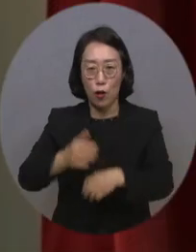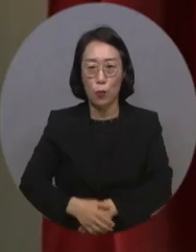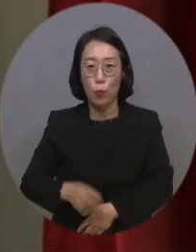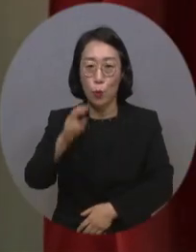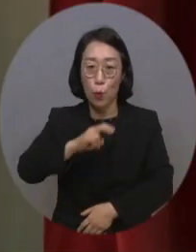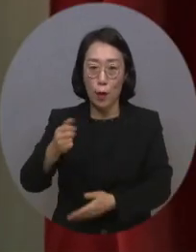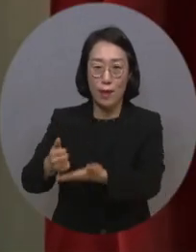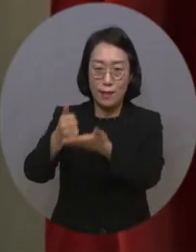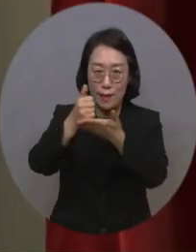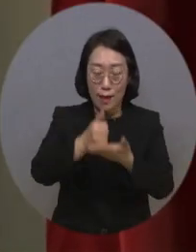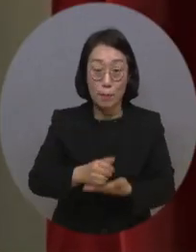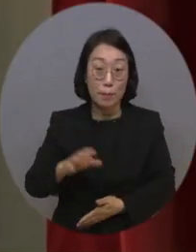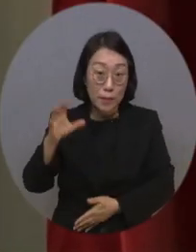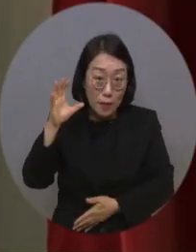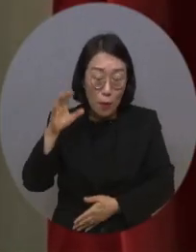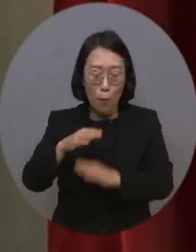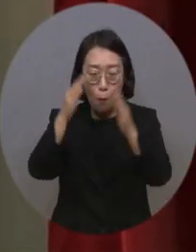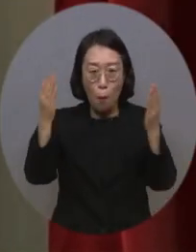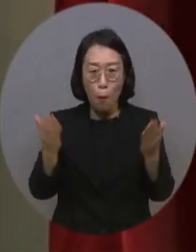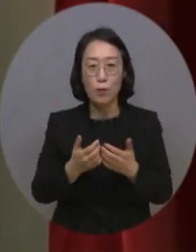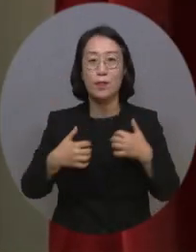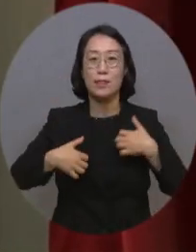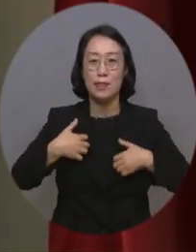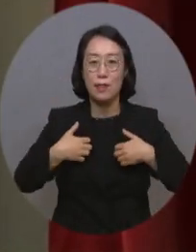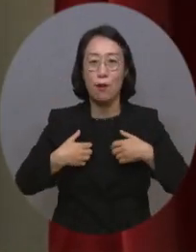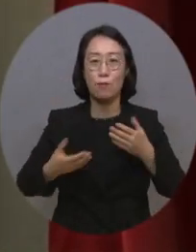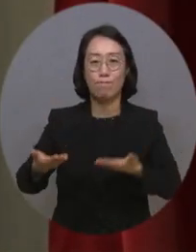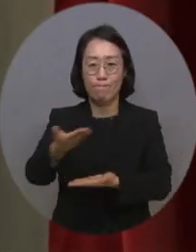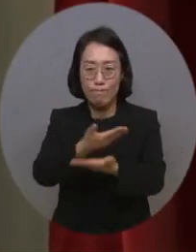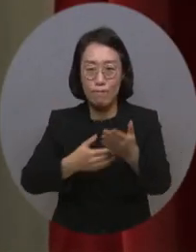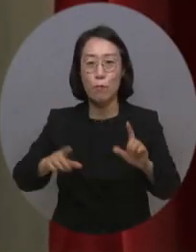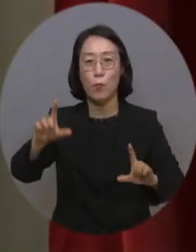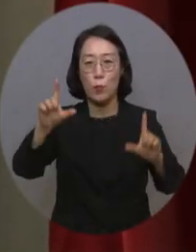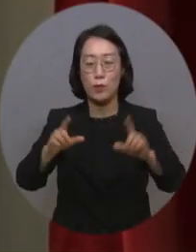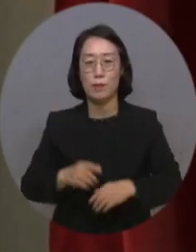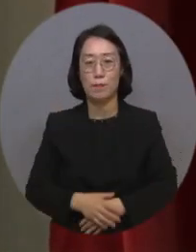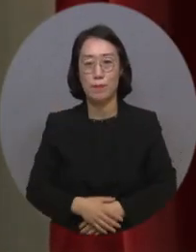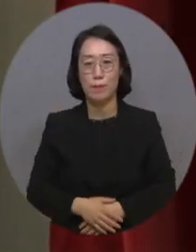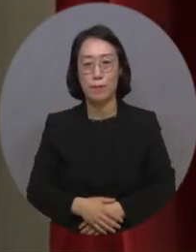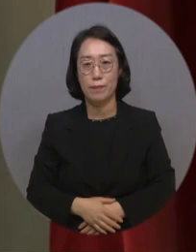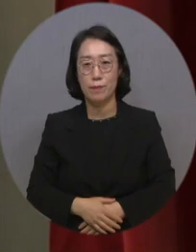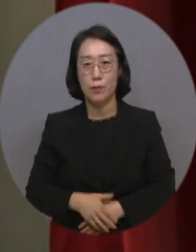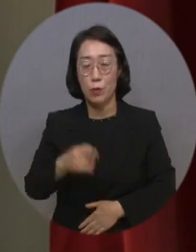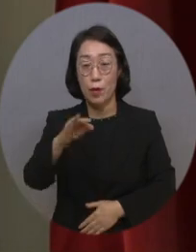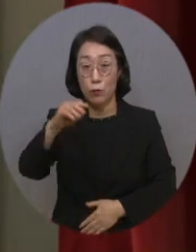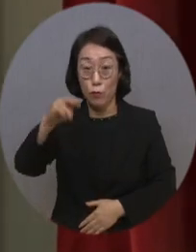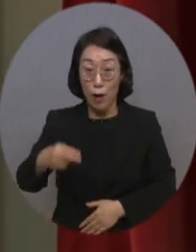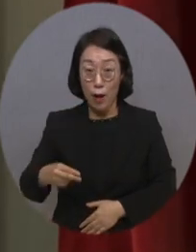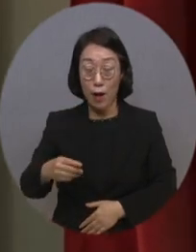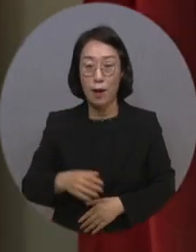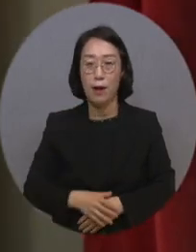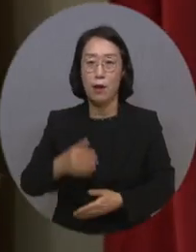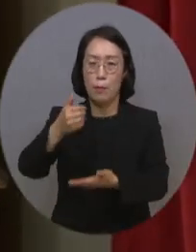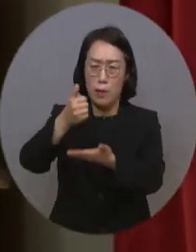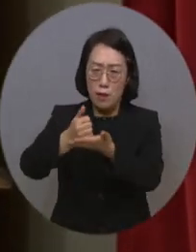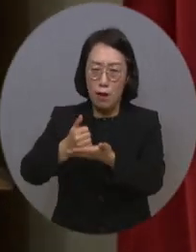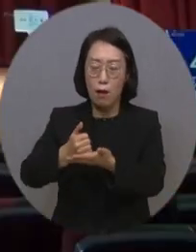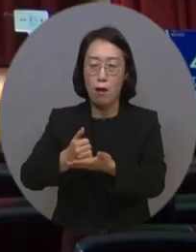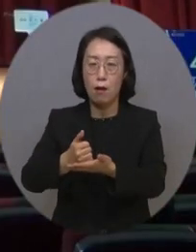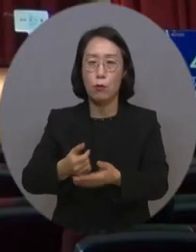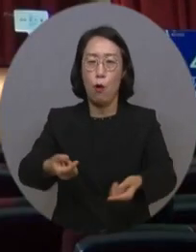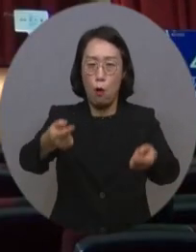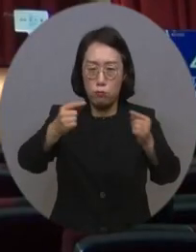공연으로 참석자 모두가 하나 되어 즐기는 시간을 가졌습니다. 최규화 지회장은 보다 많은 장애인을